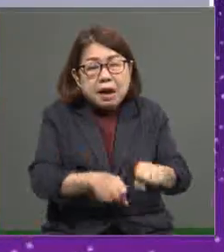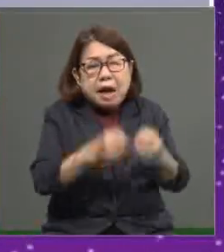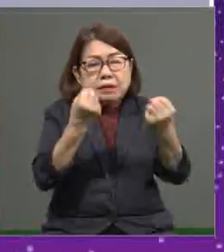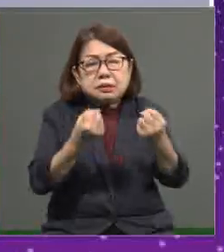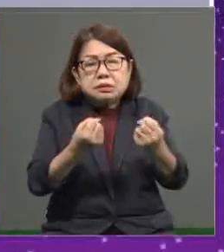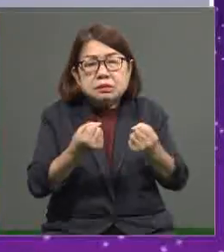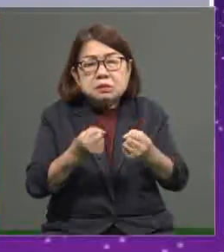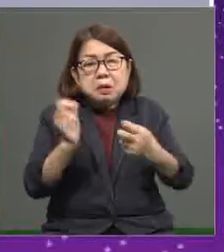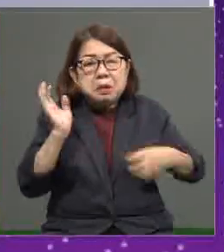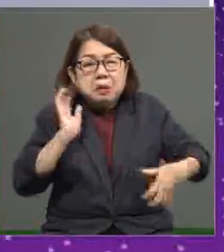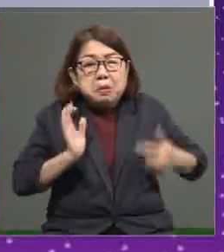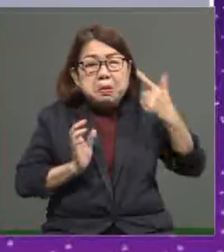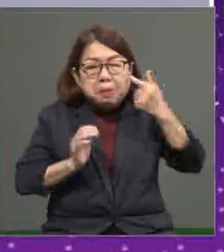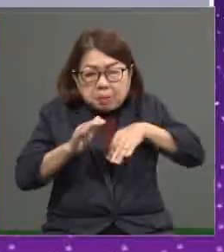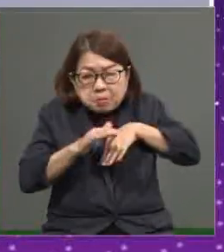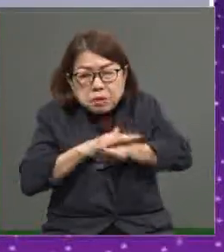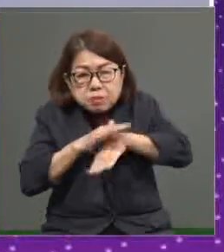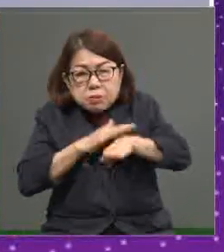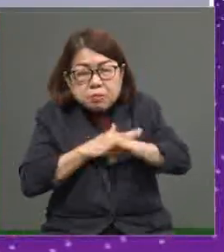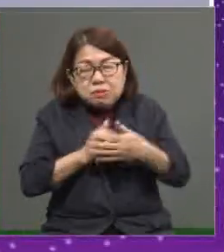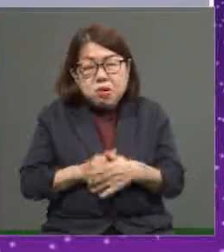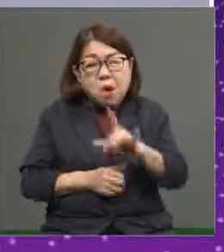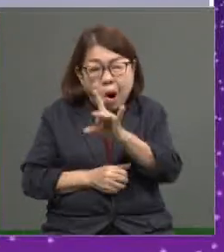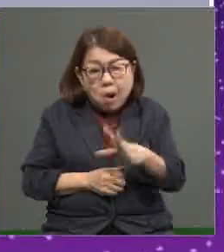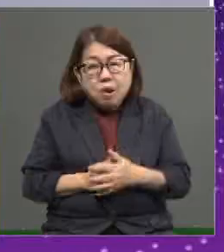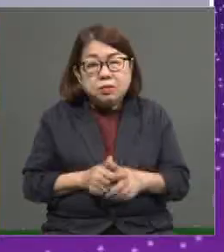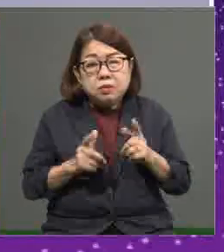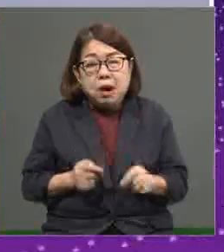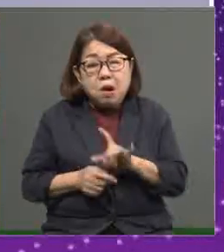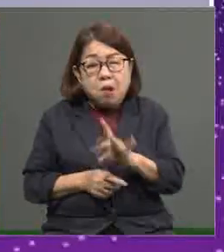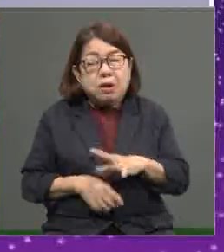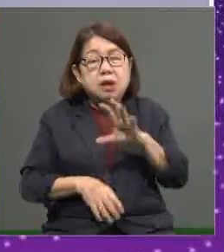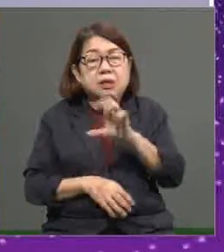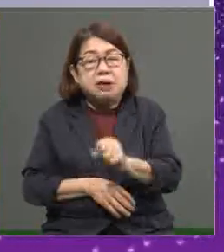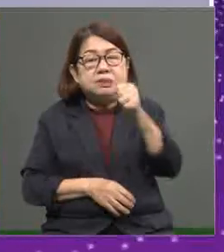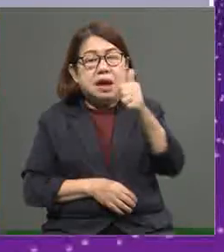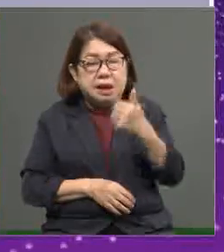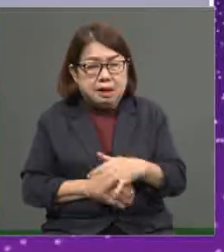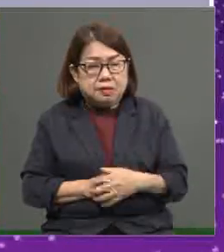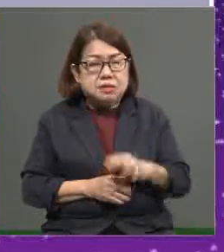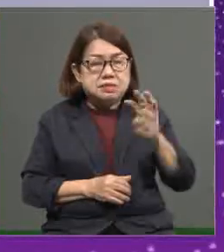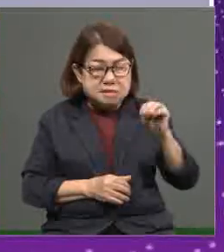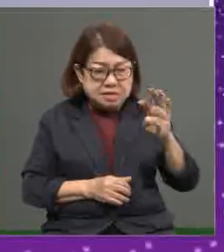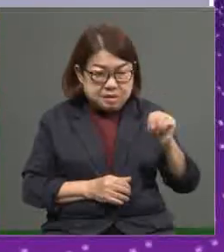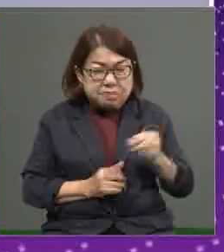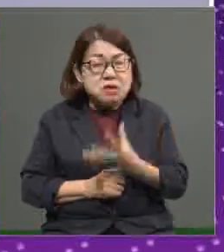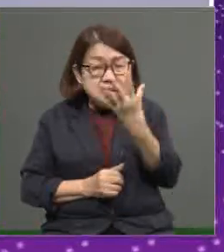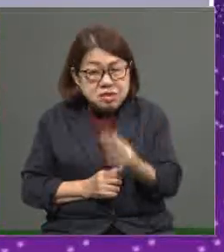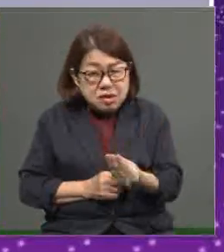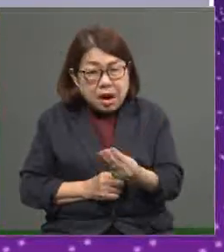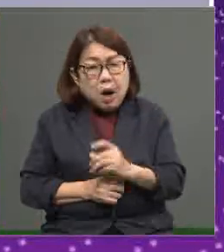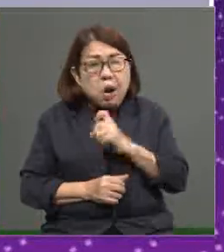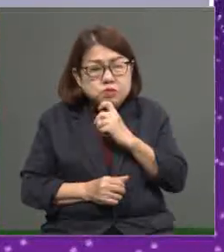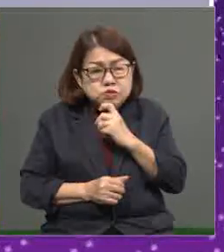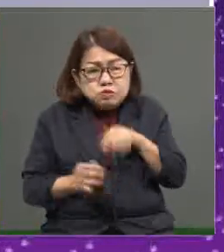ลิงเนี่ยหลุดออกไปเป็น 100ตัวคุณผู้ชมล่าสุดเนี่ยจาก 100นะ 40กว่าตัวกลับเข้ากรงเรียบร้อยแล้วทนี้ก็ต้องไปตามจับที่เหลือ